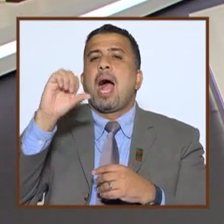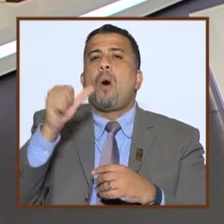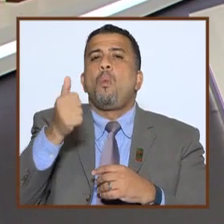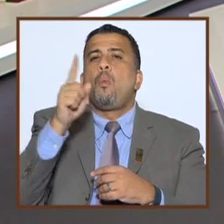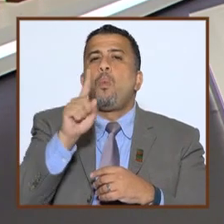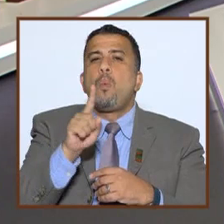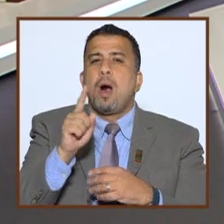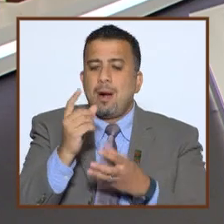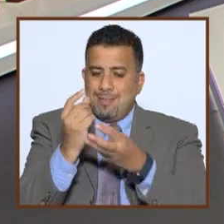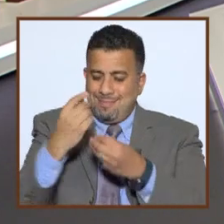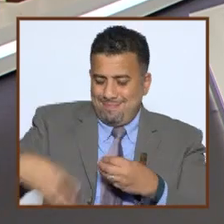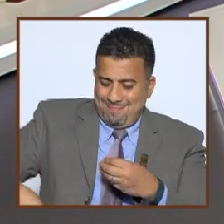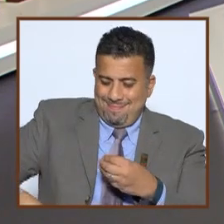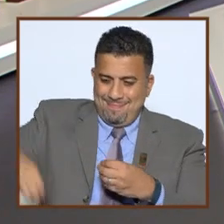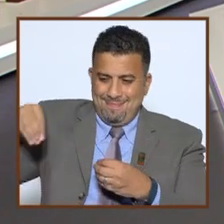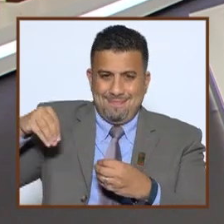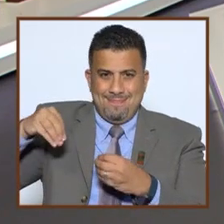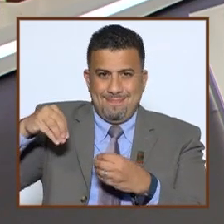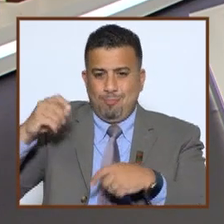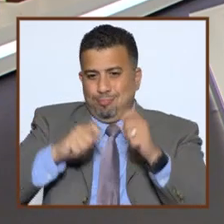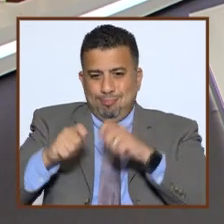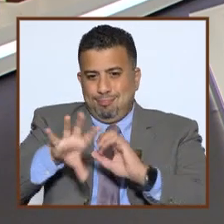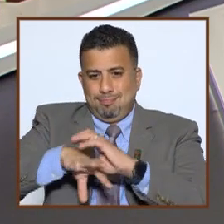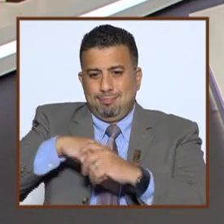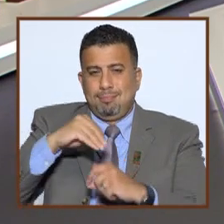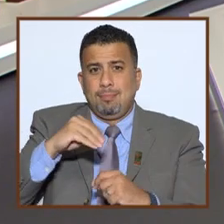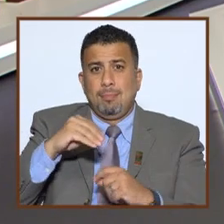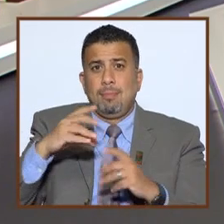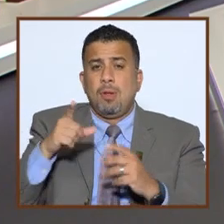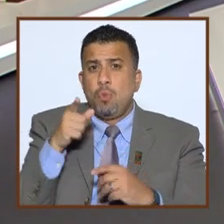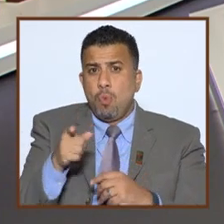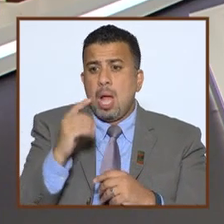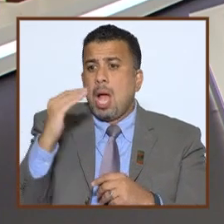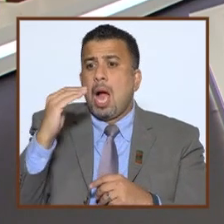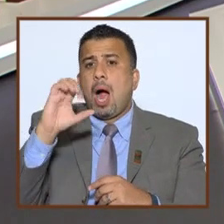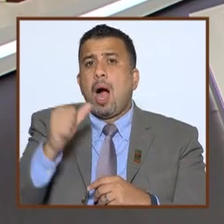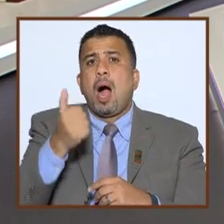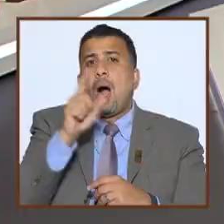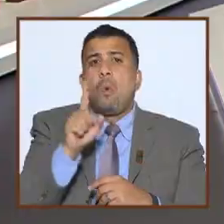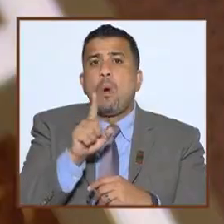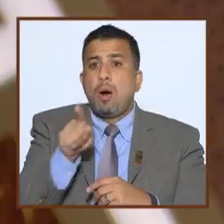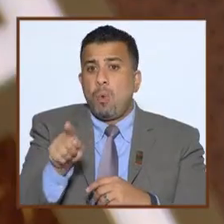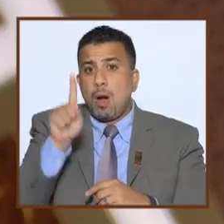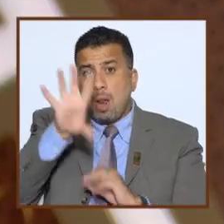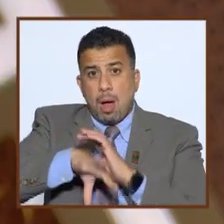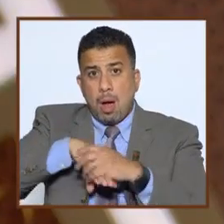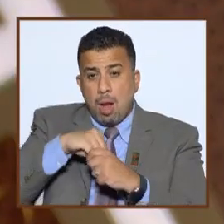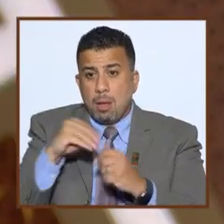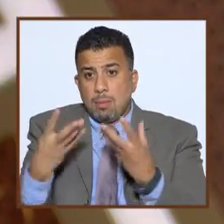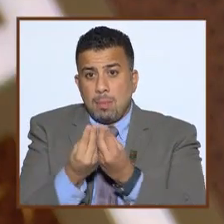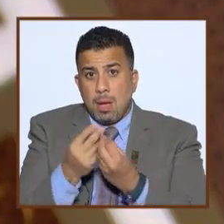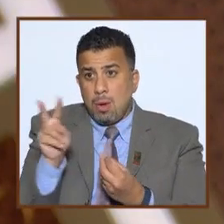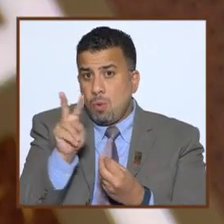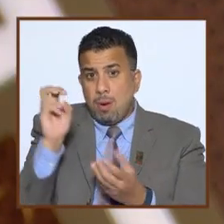تسال تقول يعني هل حواء اللي نزلت مع ادم الى الارض هي التي خلقها الله من ادم